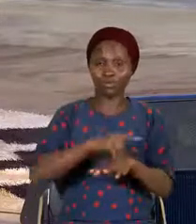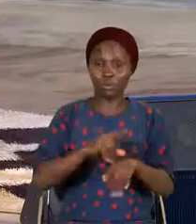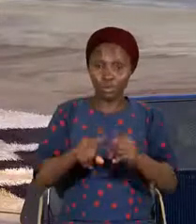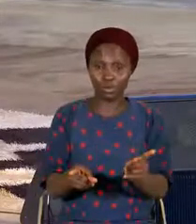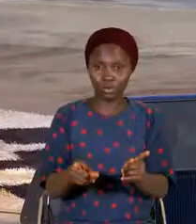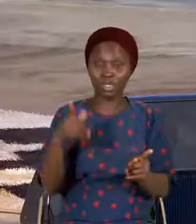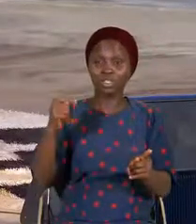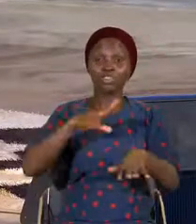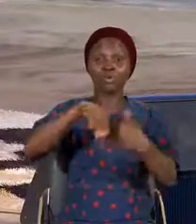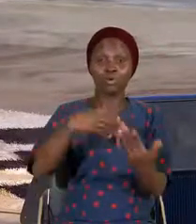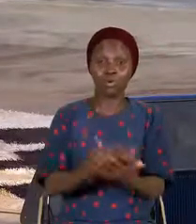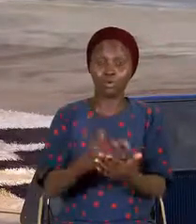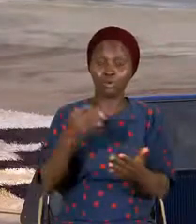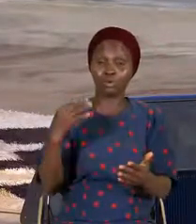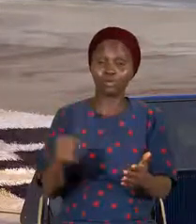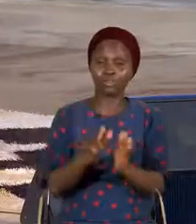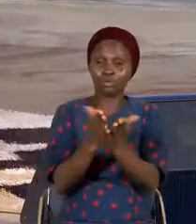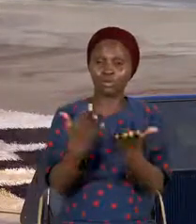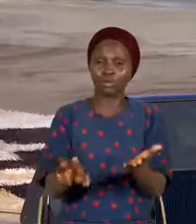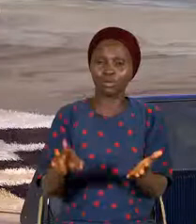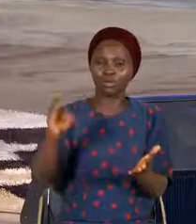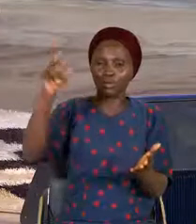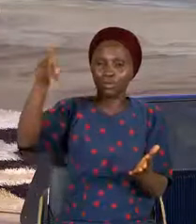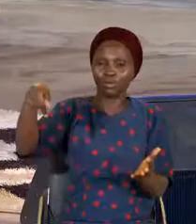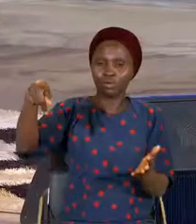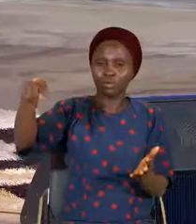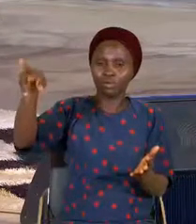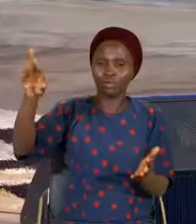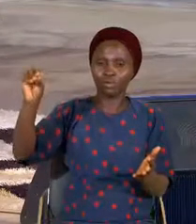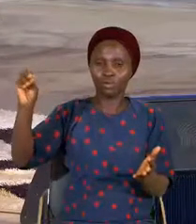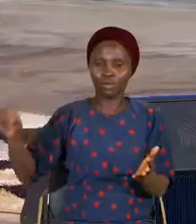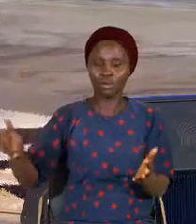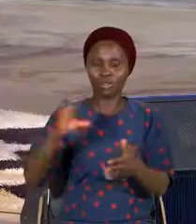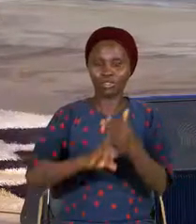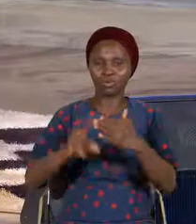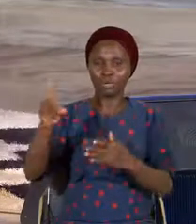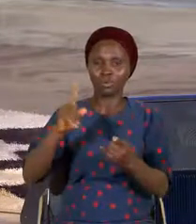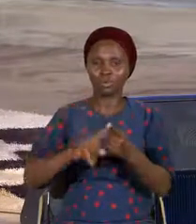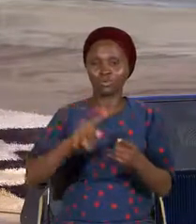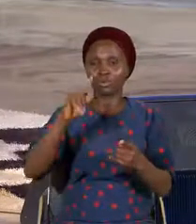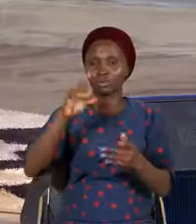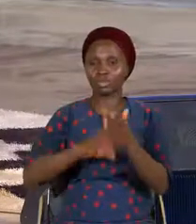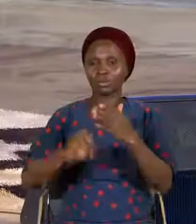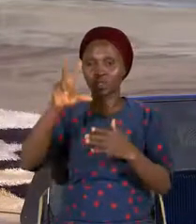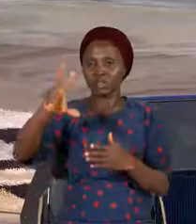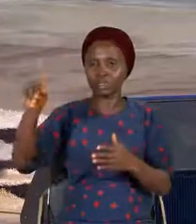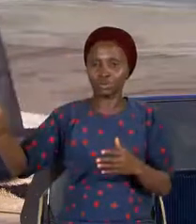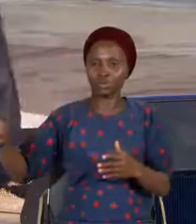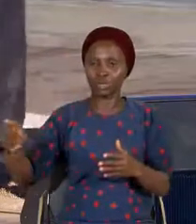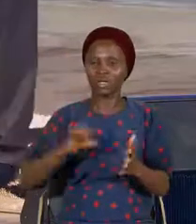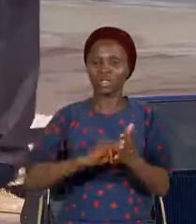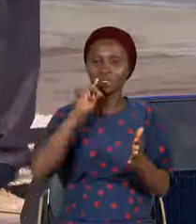tout le livre de Proverbes du chapitre 1 jusqu'au chapitre 31, c'est la